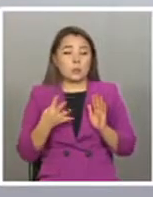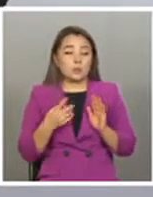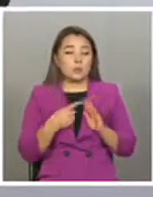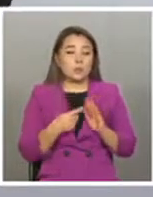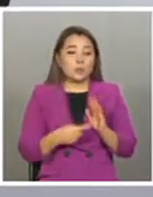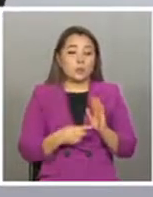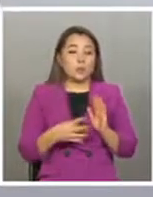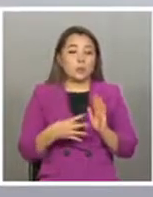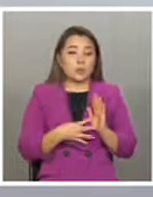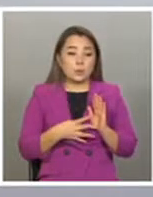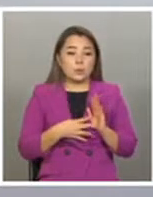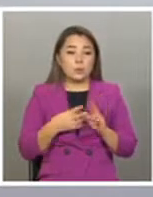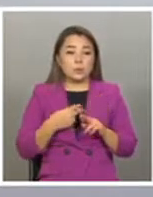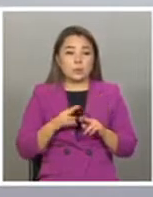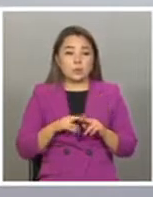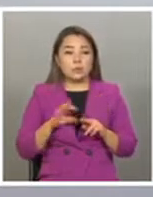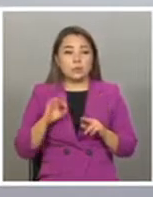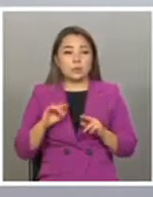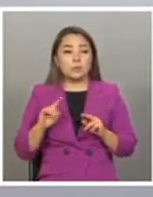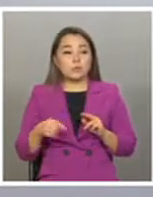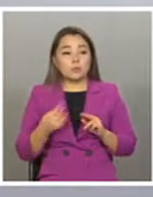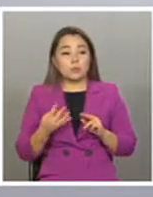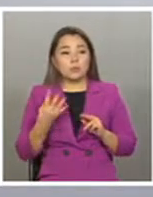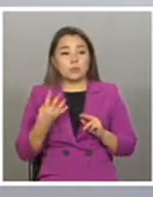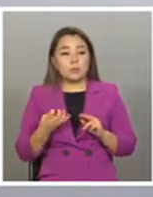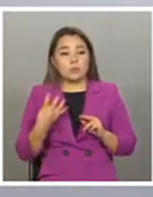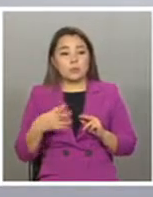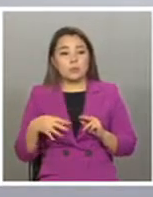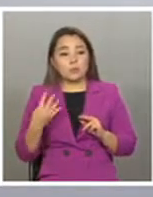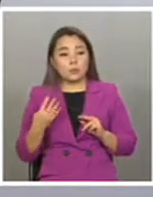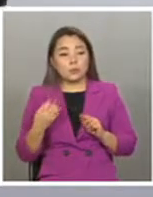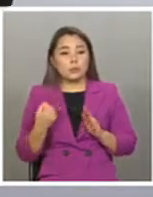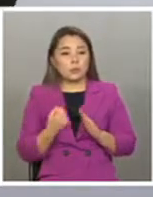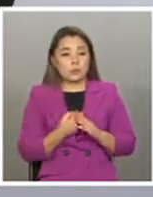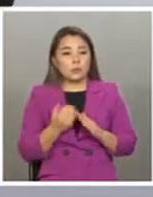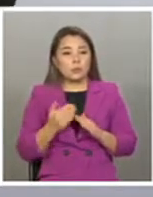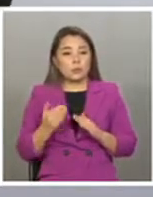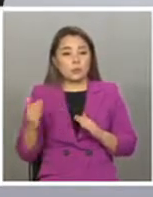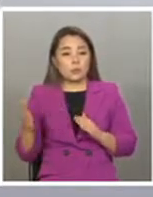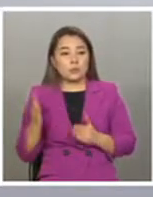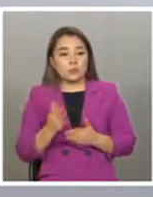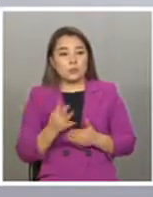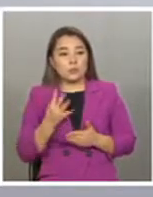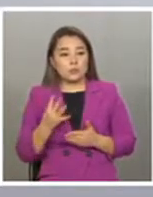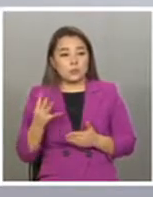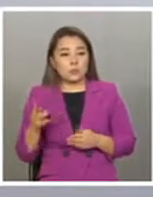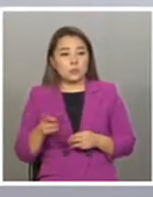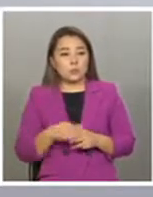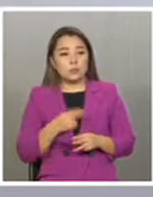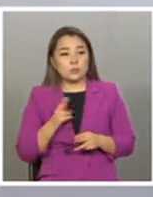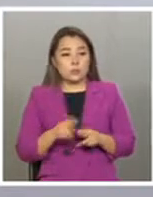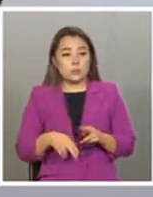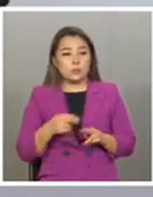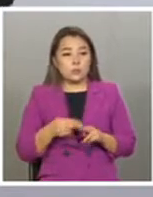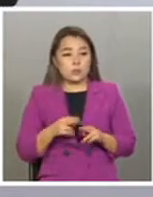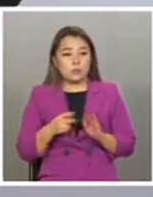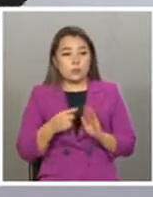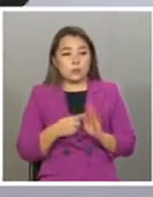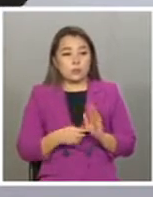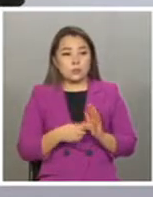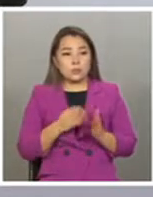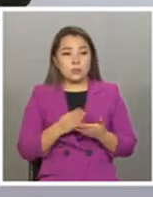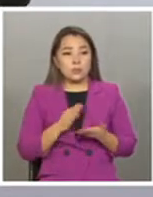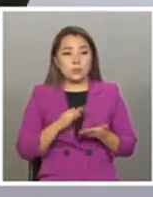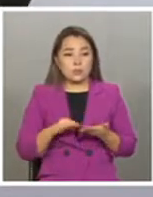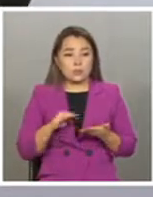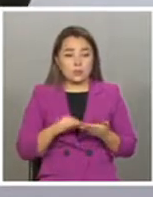болсақ, онда 0 бүтін және бұл жерде 4 цифр, яғни 4-4 шексіз қайталанып бөліне береді екен. Ендеше біз